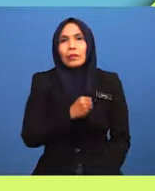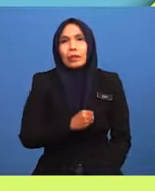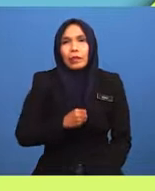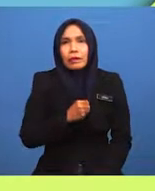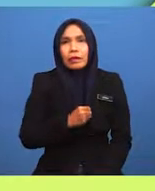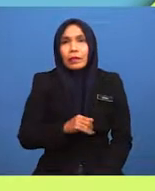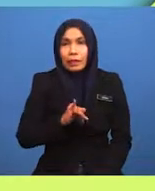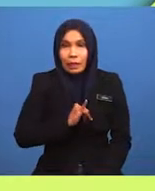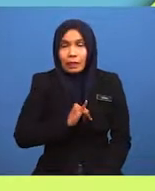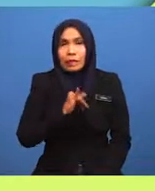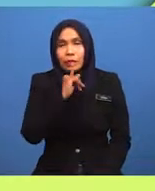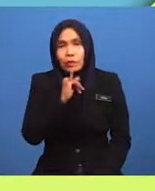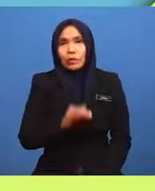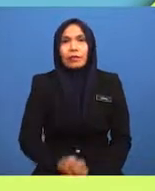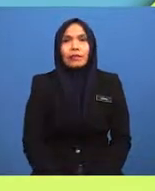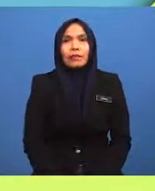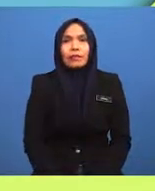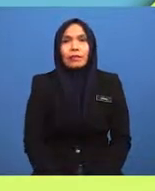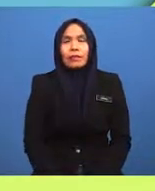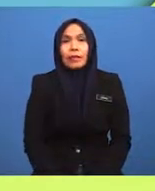Maafkan saya.